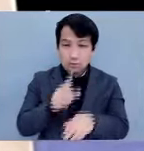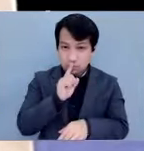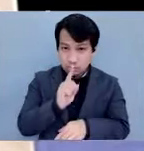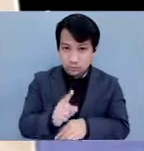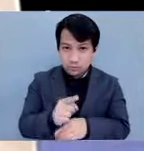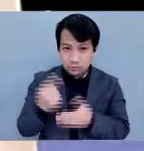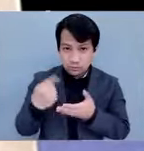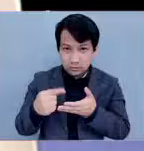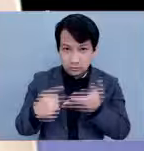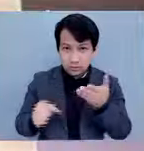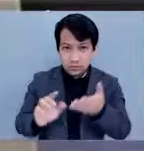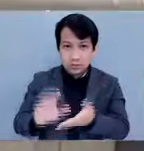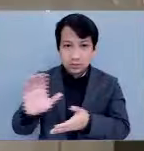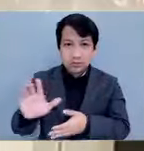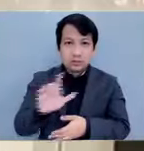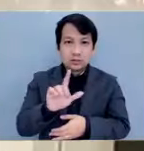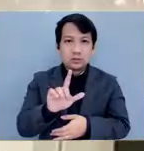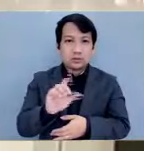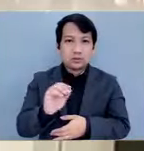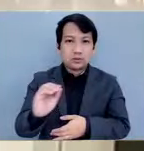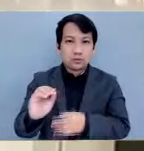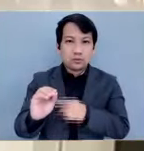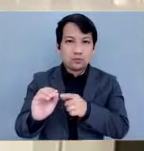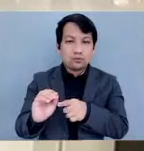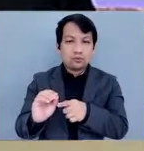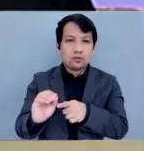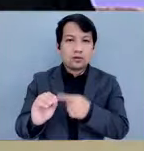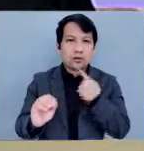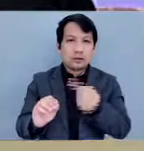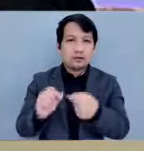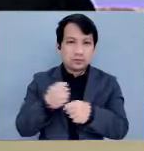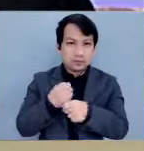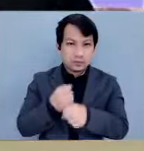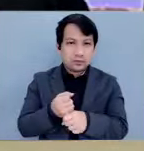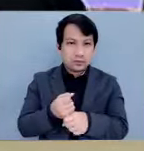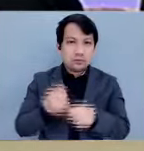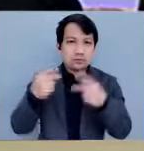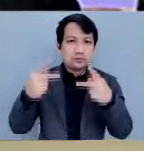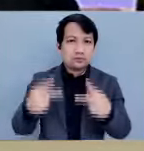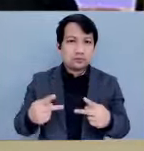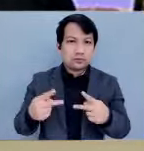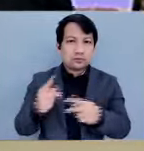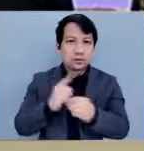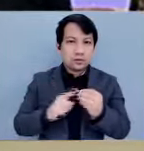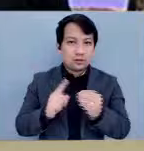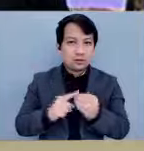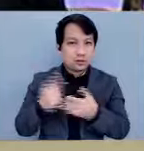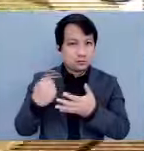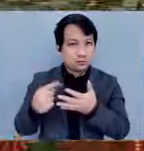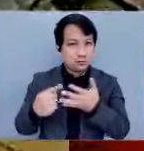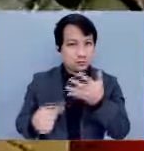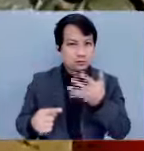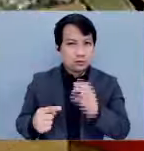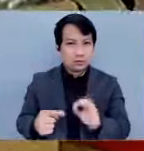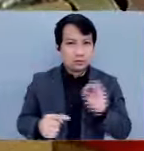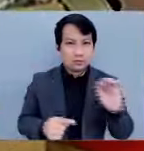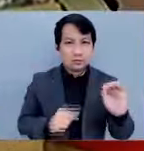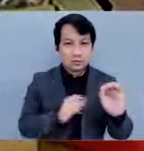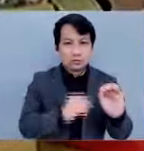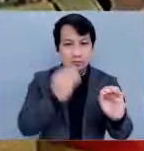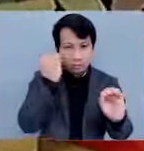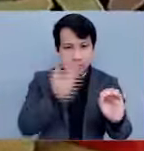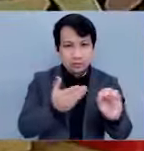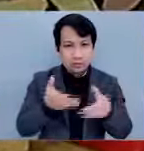kayo mismo sa LTO. Gagawa rin daw ng website ang LTO para ma-verify na may-ari ng sasakyan kung legal